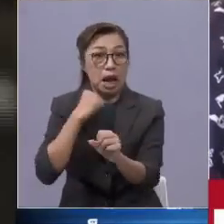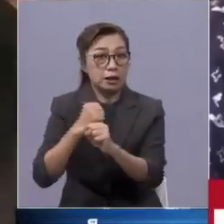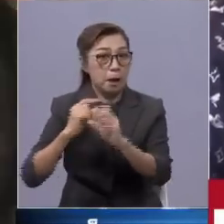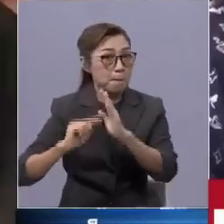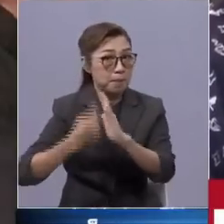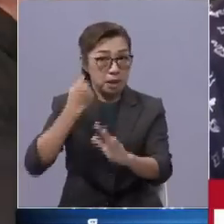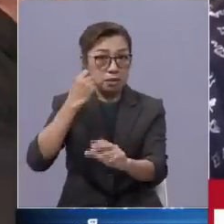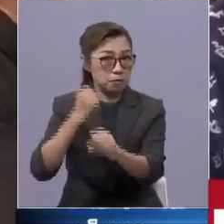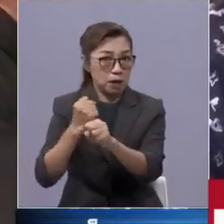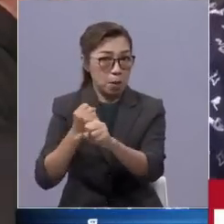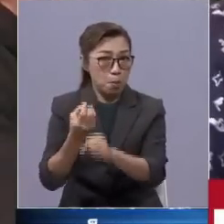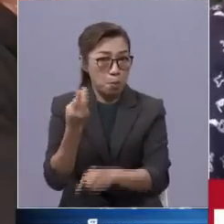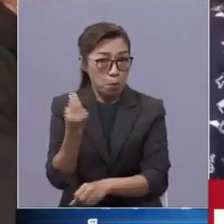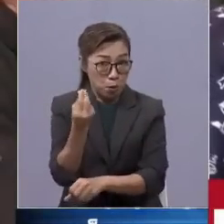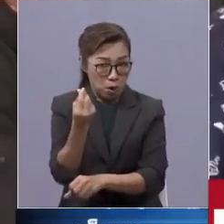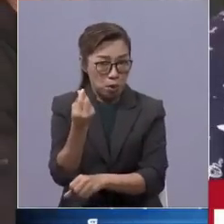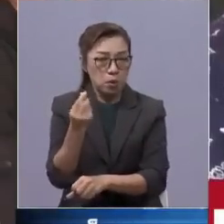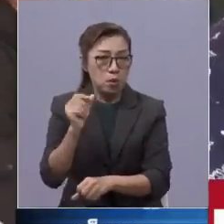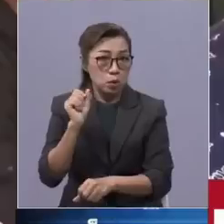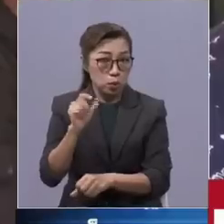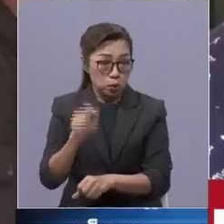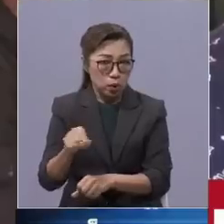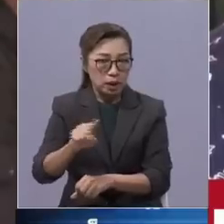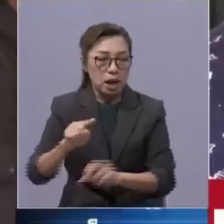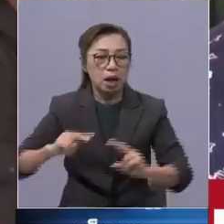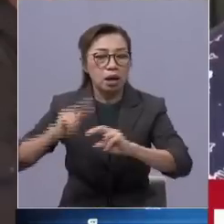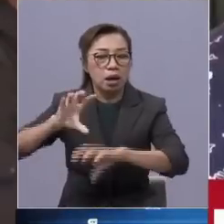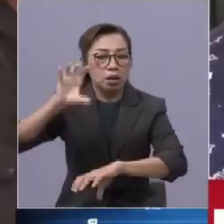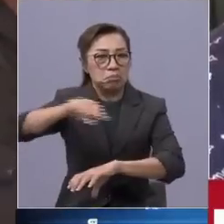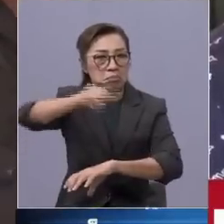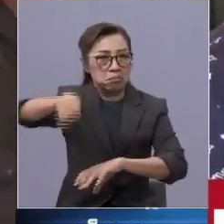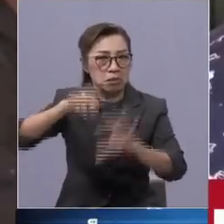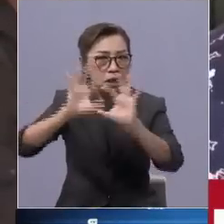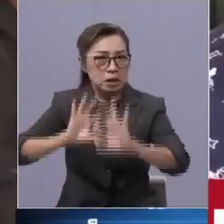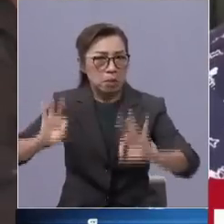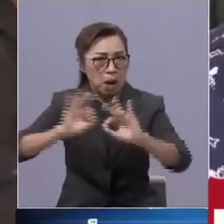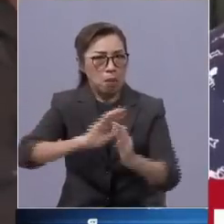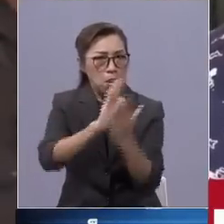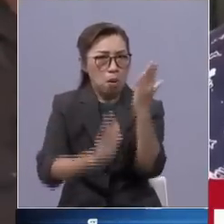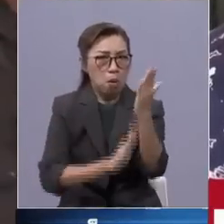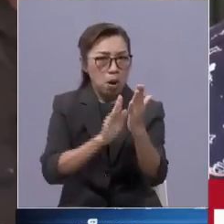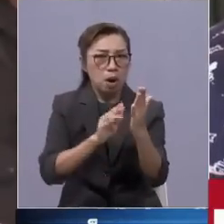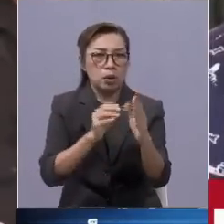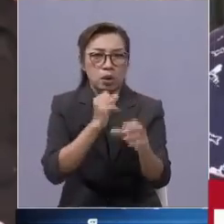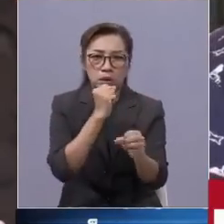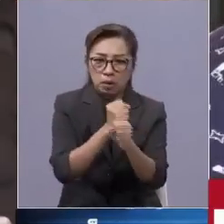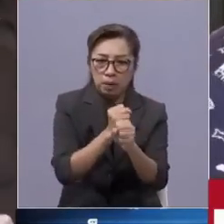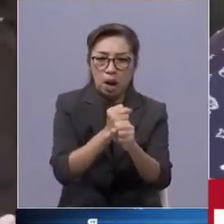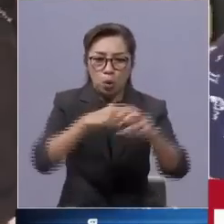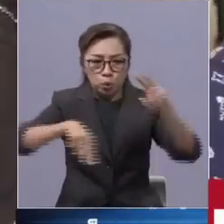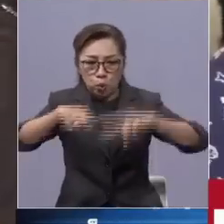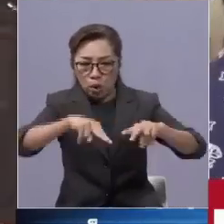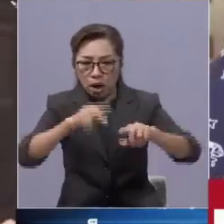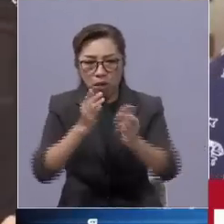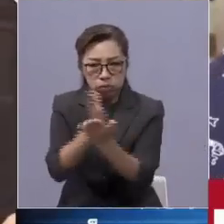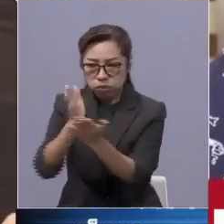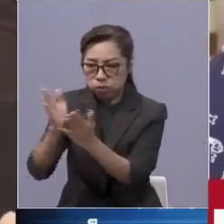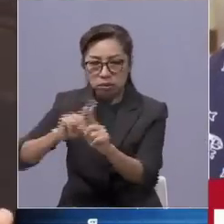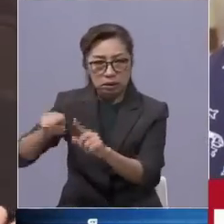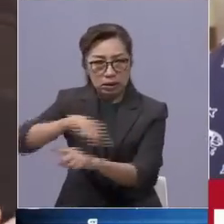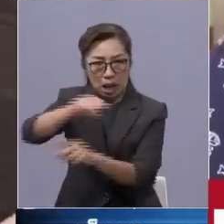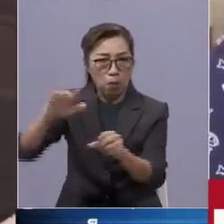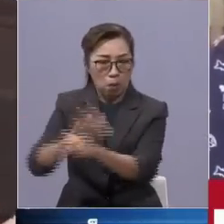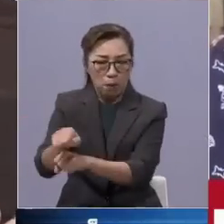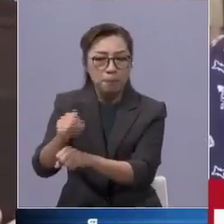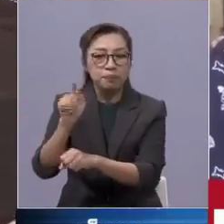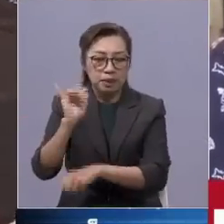ายเร่งด่วนทั้งหมดนะครับเพราะกระทรวงมหาดไทยถือเป็นกระทรวงที่ครอบคลุมทุกมิติโดยหลังจากนี้จะมีเรื่องของการแต่งตั้งบุ